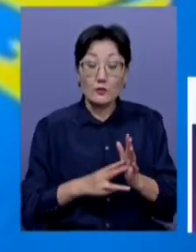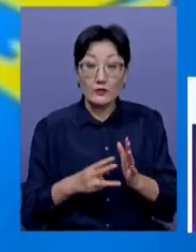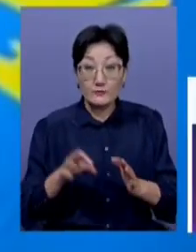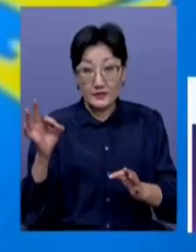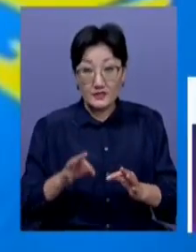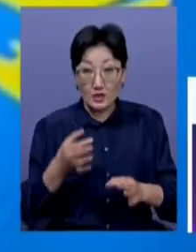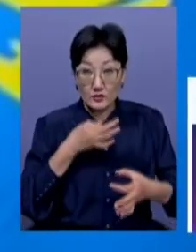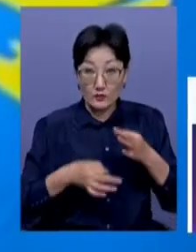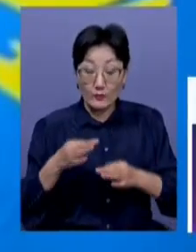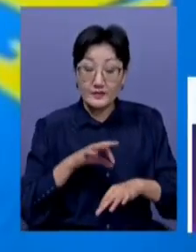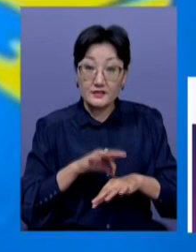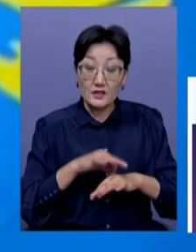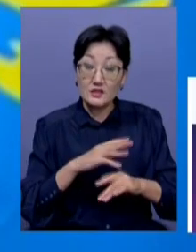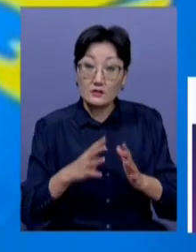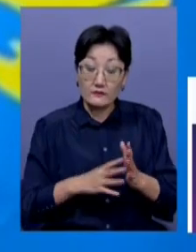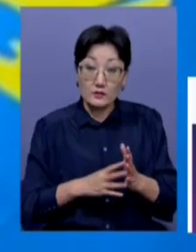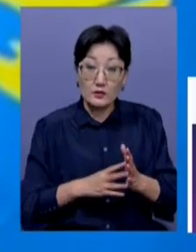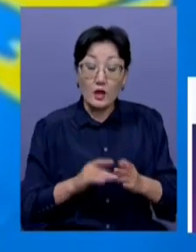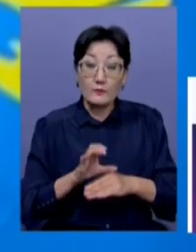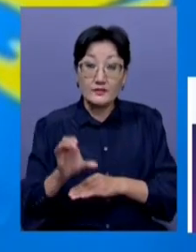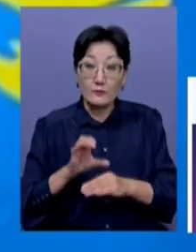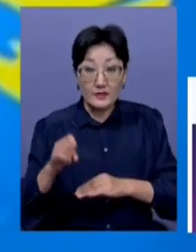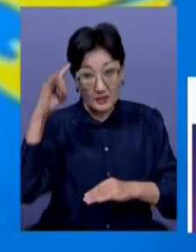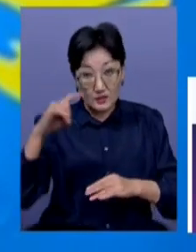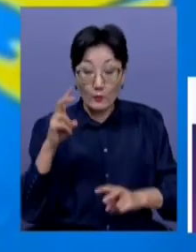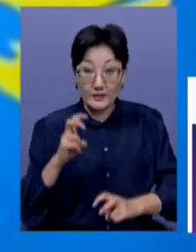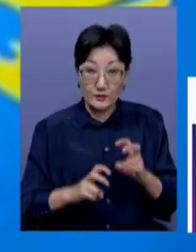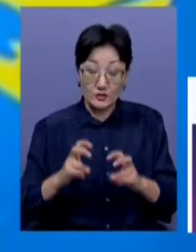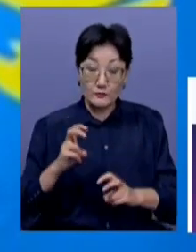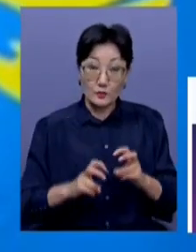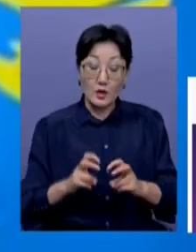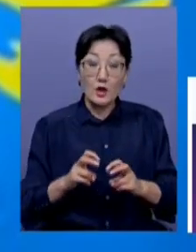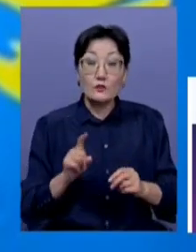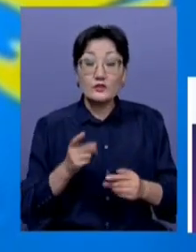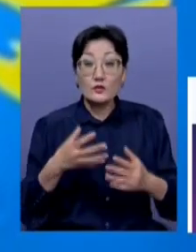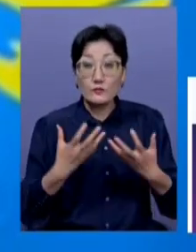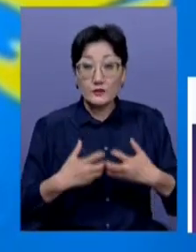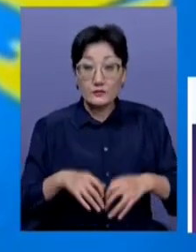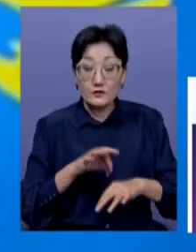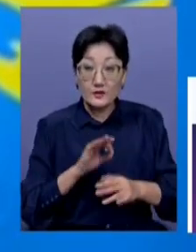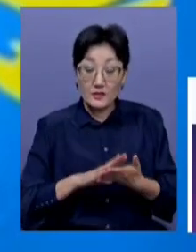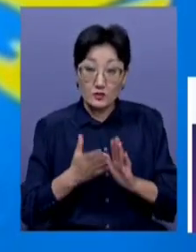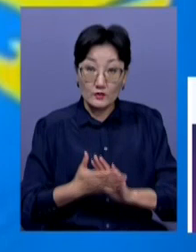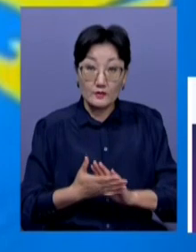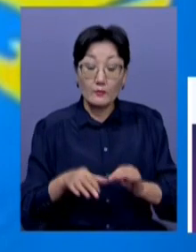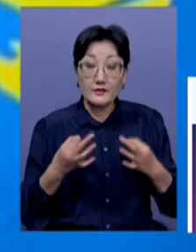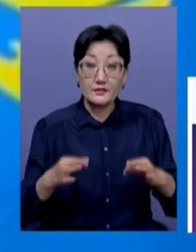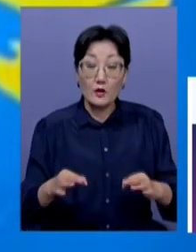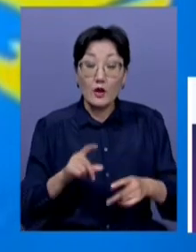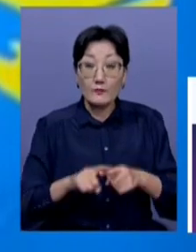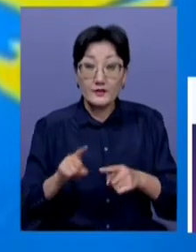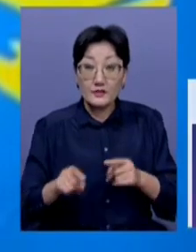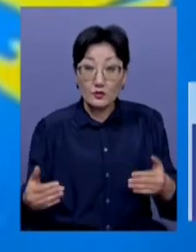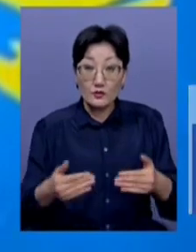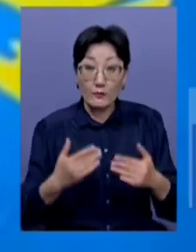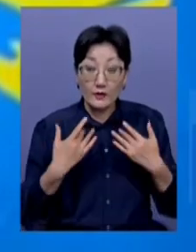средств по заболеванию COVID-19 производится отечественными товаропроизводителями, что с учетом эпидемиологической ситуации позволяет оперативно